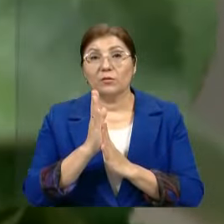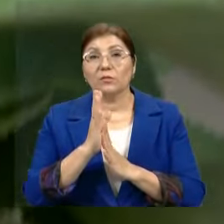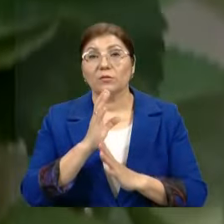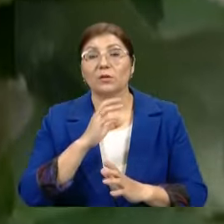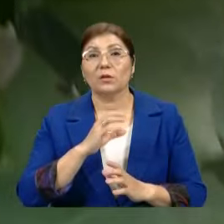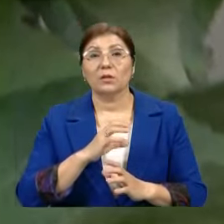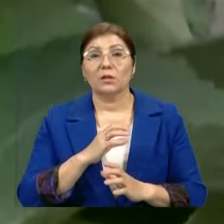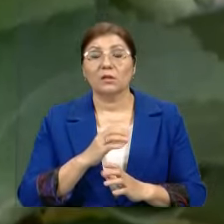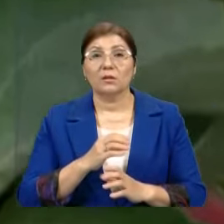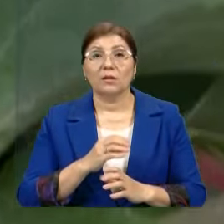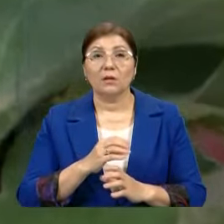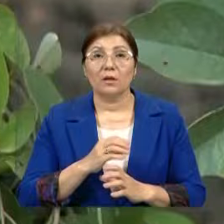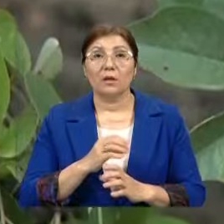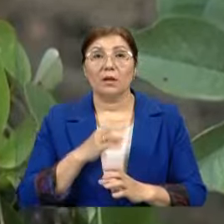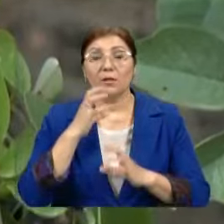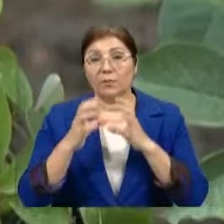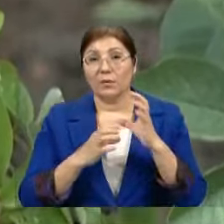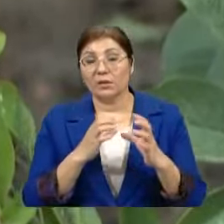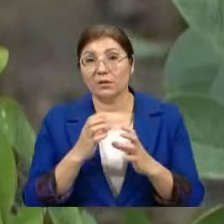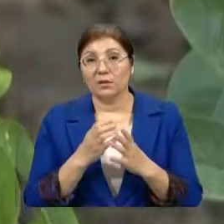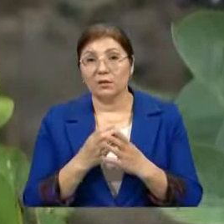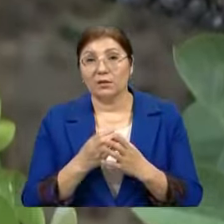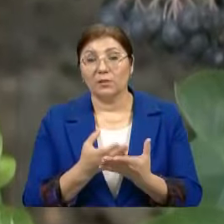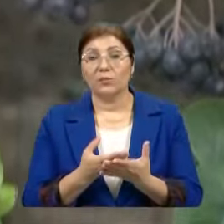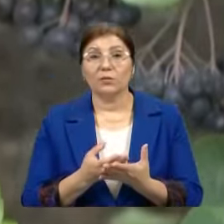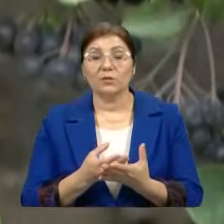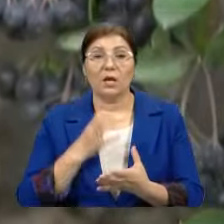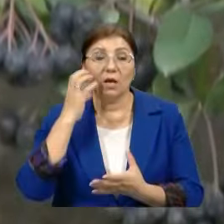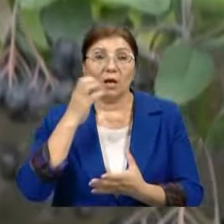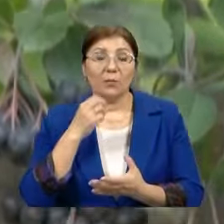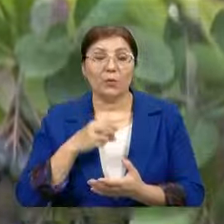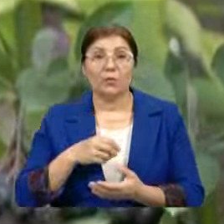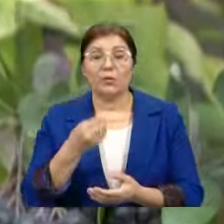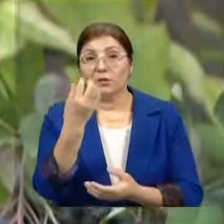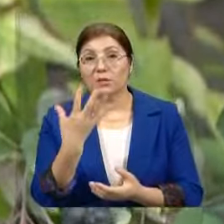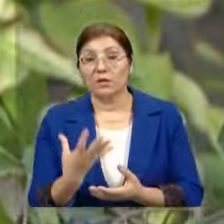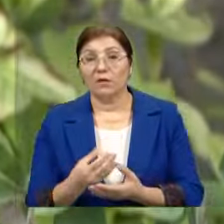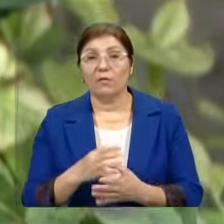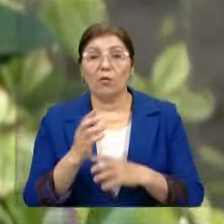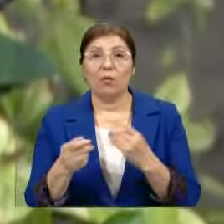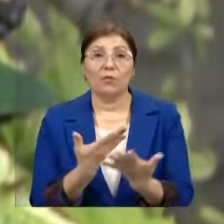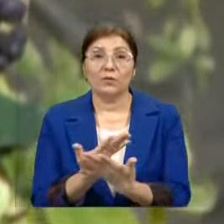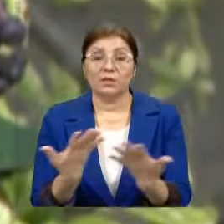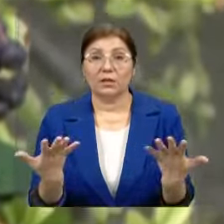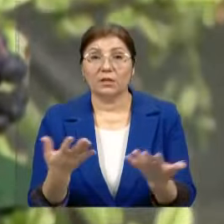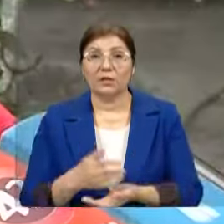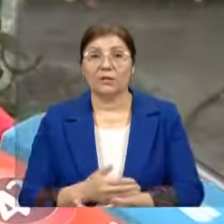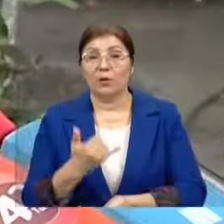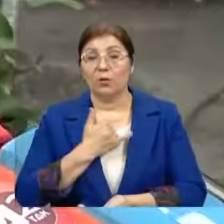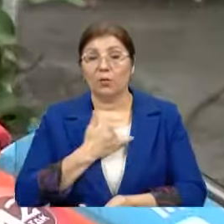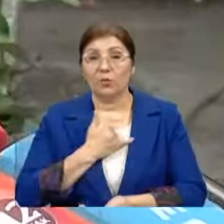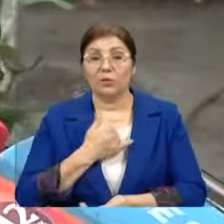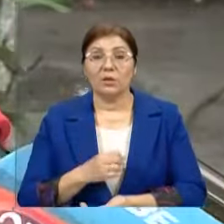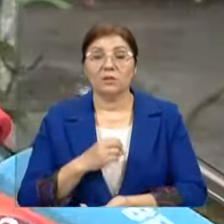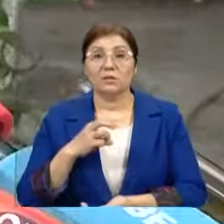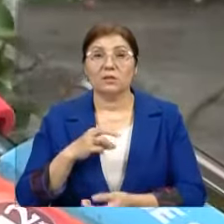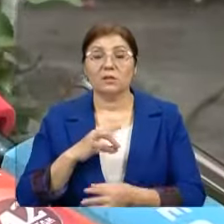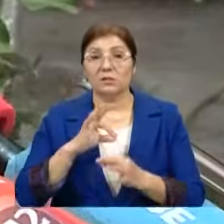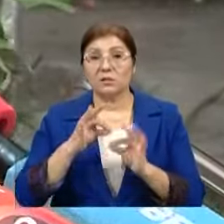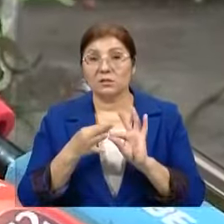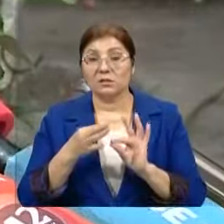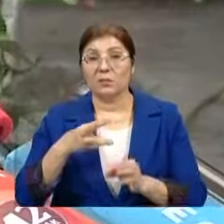груши, слива, вишня, абрикосы, овощи. У нас смородина три